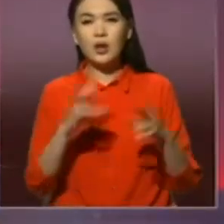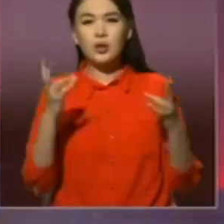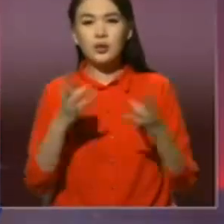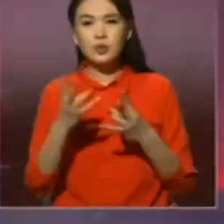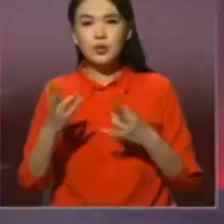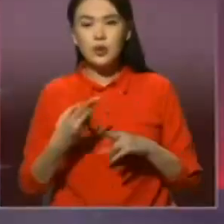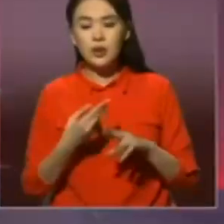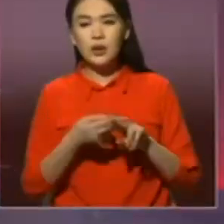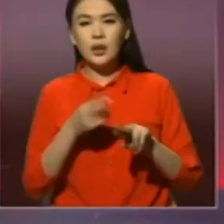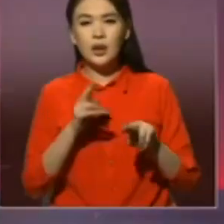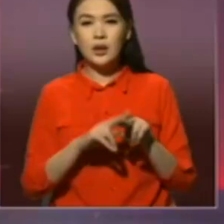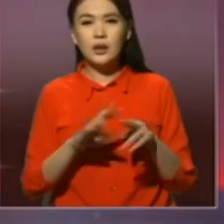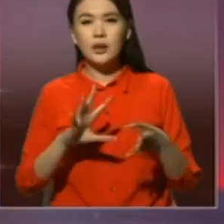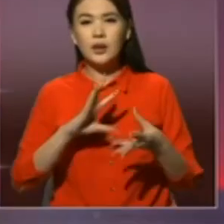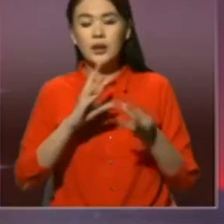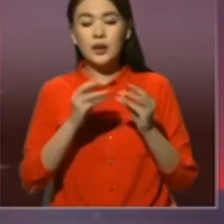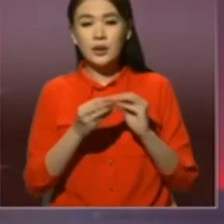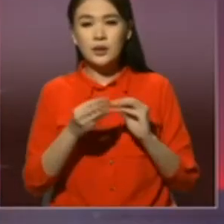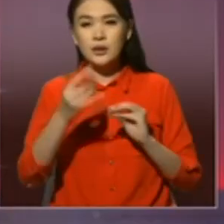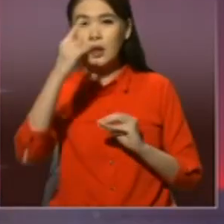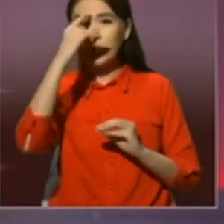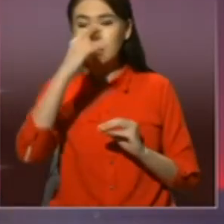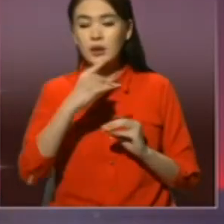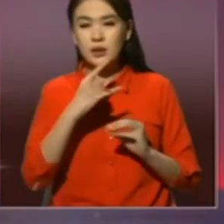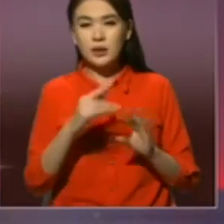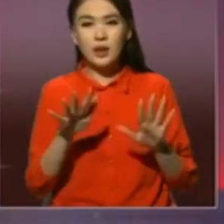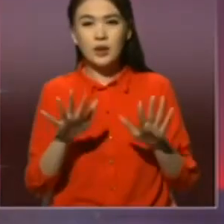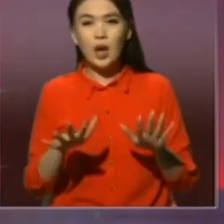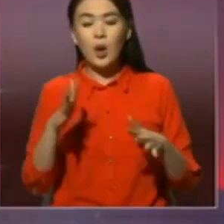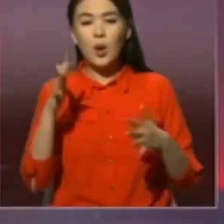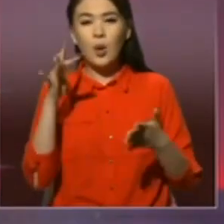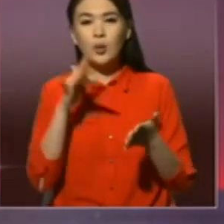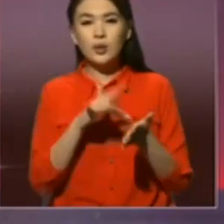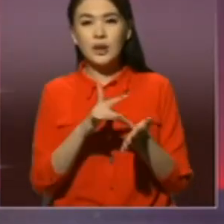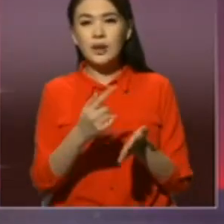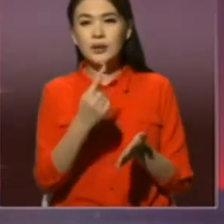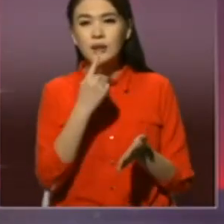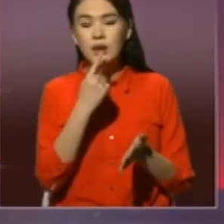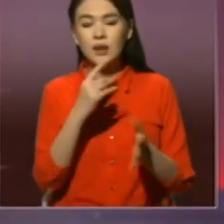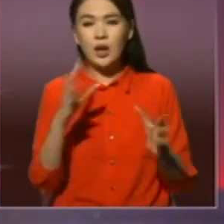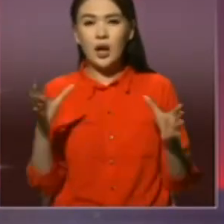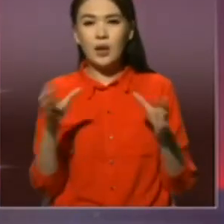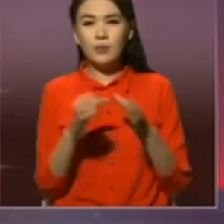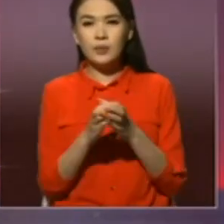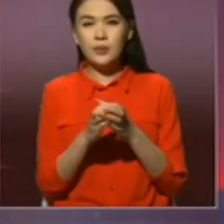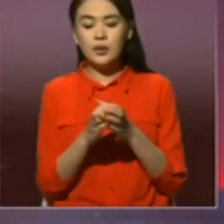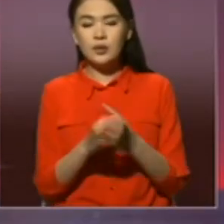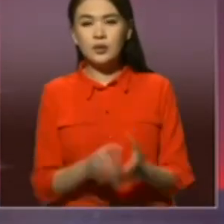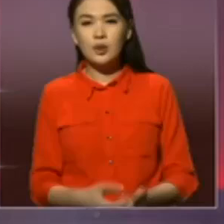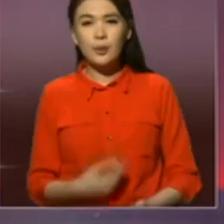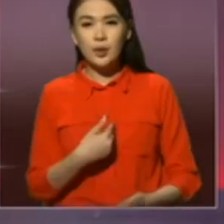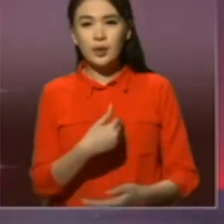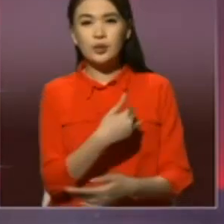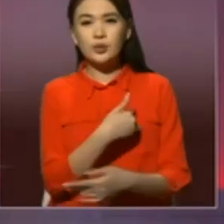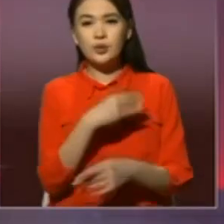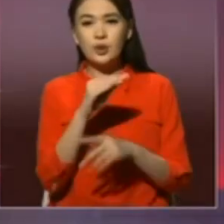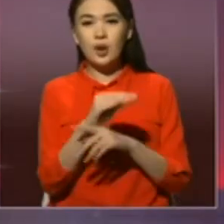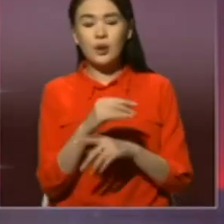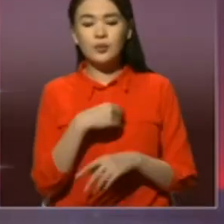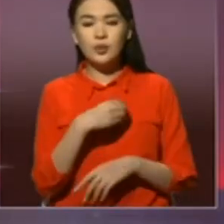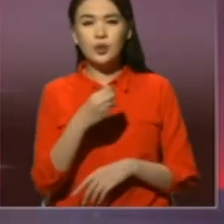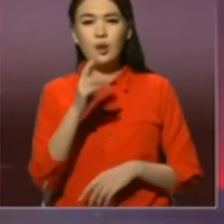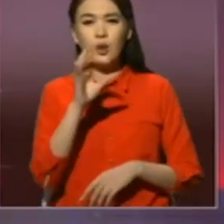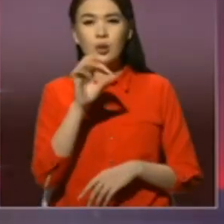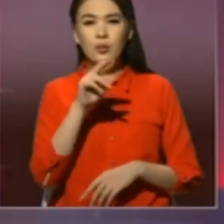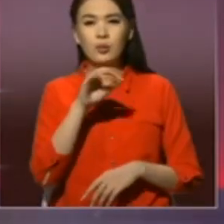Осы бірліктің негізі ол Қазақстандағы ортақ тілді қалыптастыру. Мен қосып кетсем. Қазір бізде бір